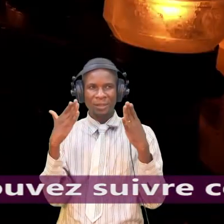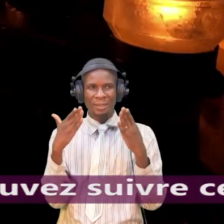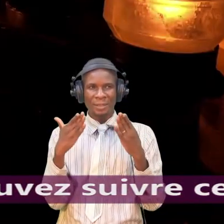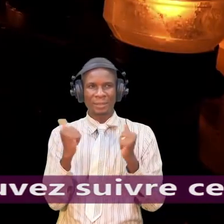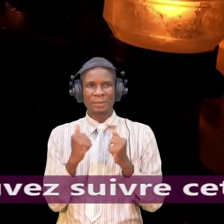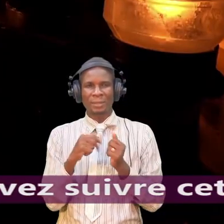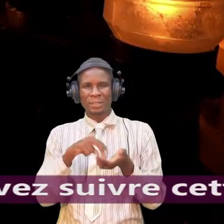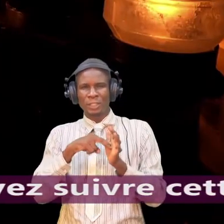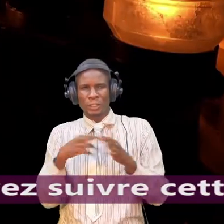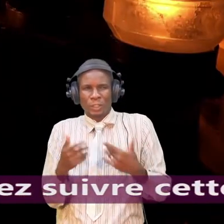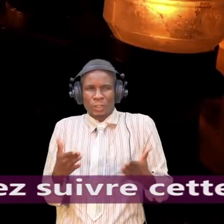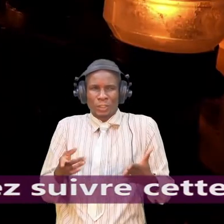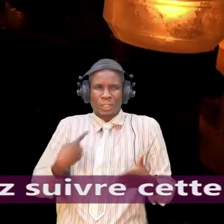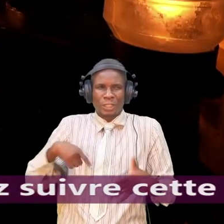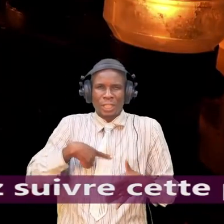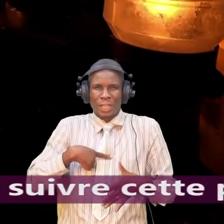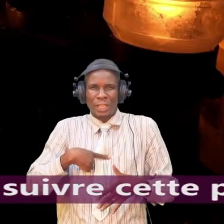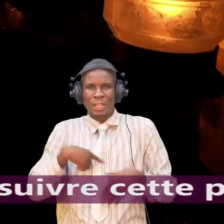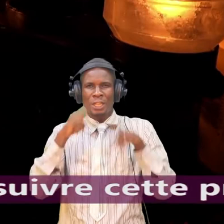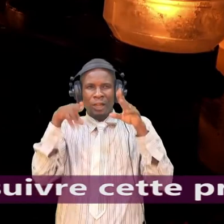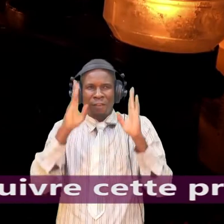neema. Inatoka kwa Mungu,